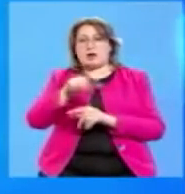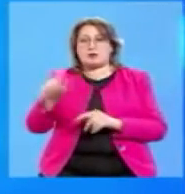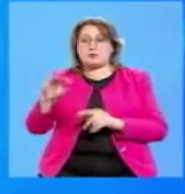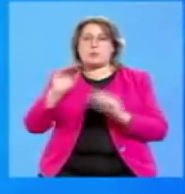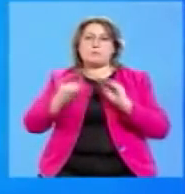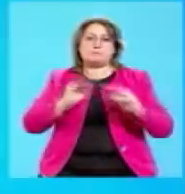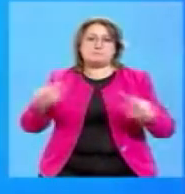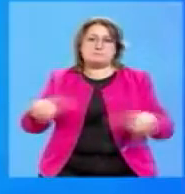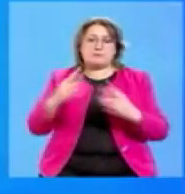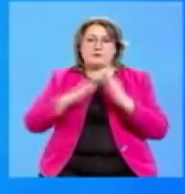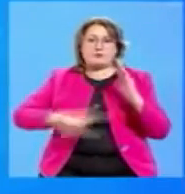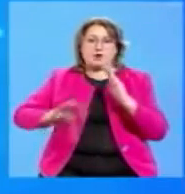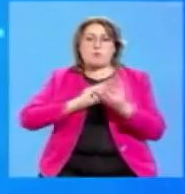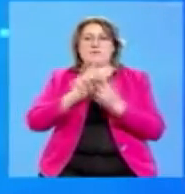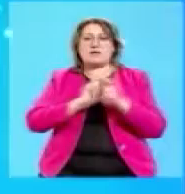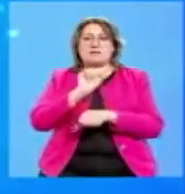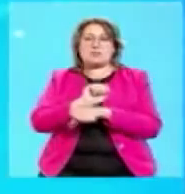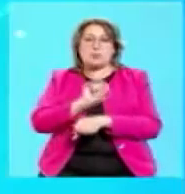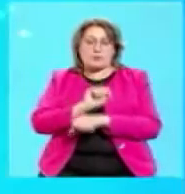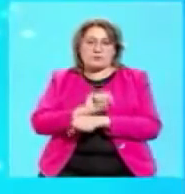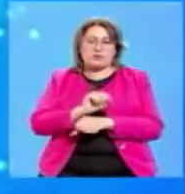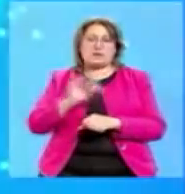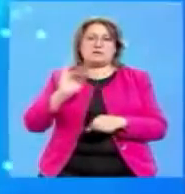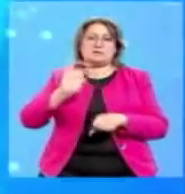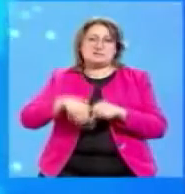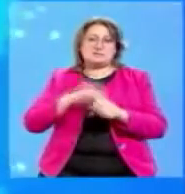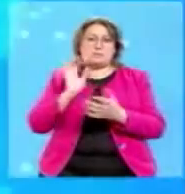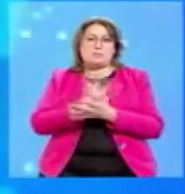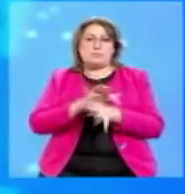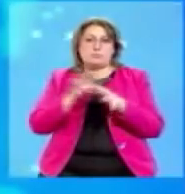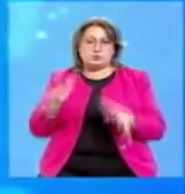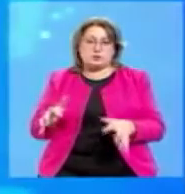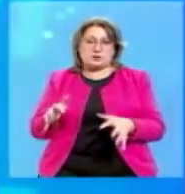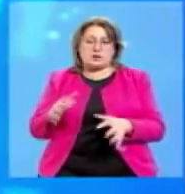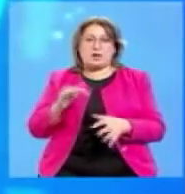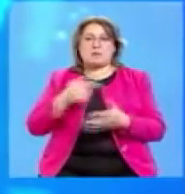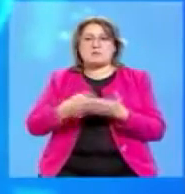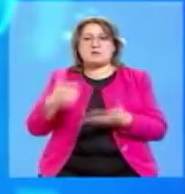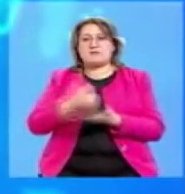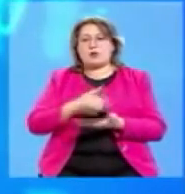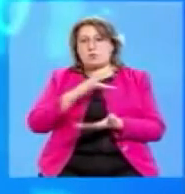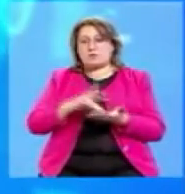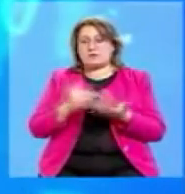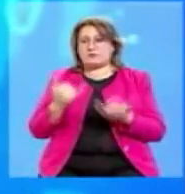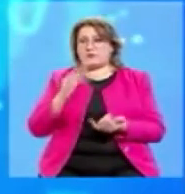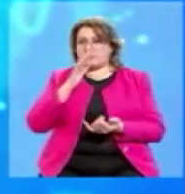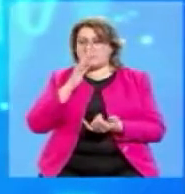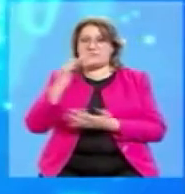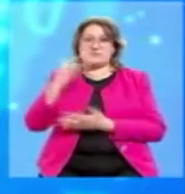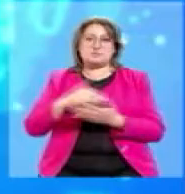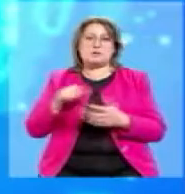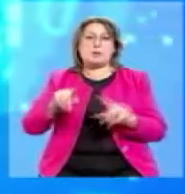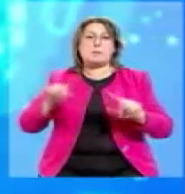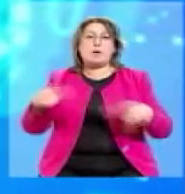благоустройству дворовых площадок, обновлению остановочных павильонов и ликвидации стихийных свалок. Как отметил глава города, в настоящее время в списке